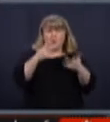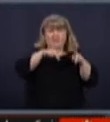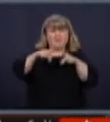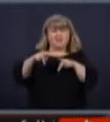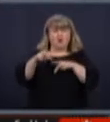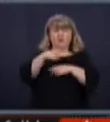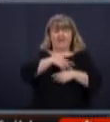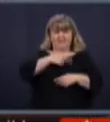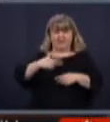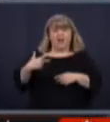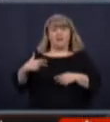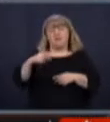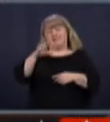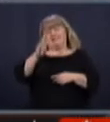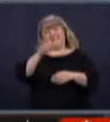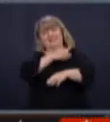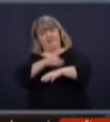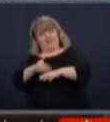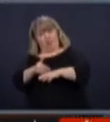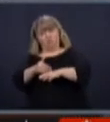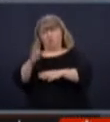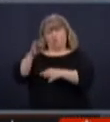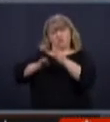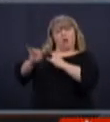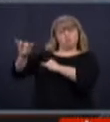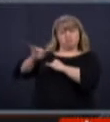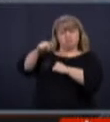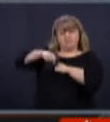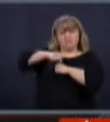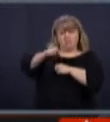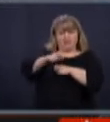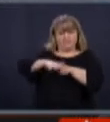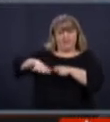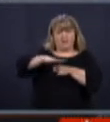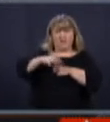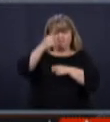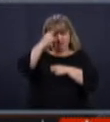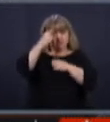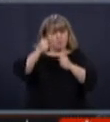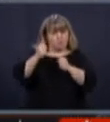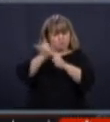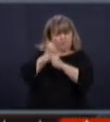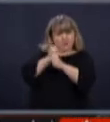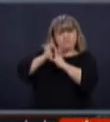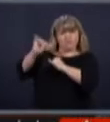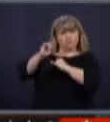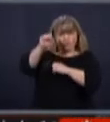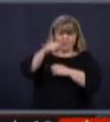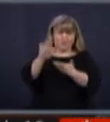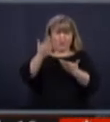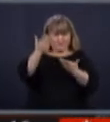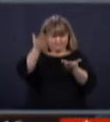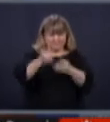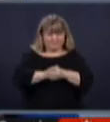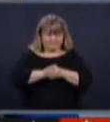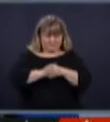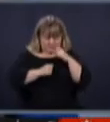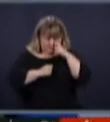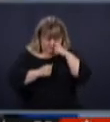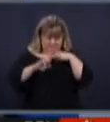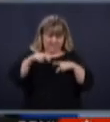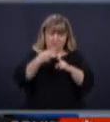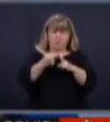un peu au Québec, là. Est-ce que c'est quelque chose qui est envisageable chez nous? Est-ce que c'est quelque chose à laquelle vous songez? Écoutez, à ce stade-ci,